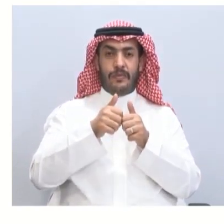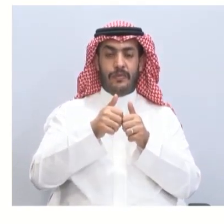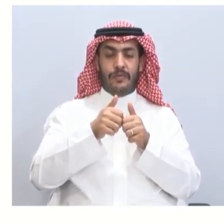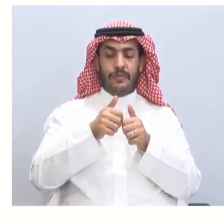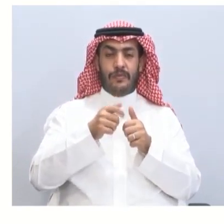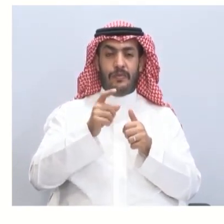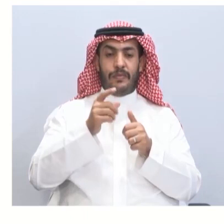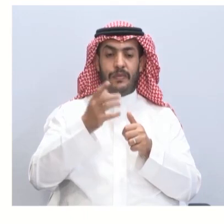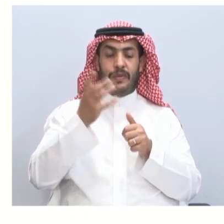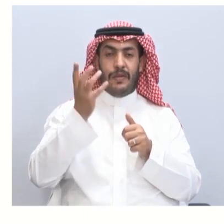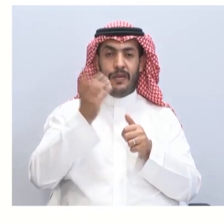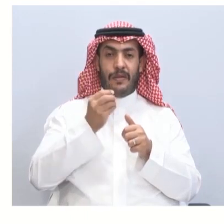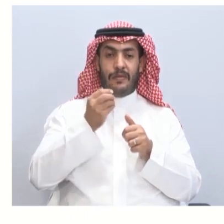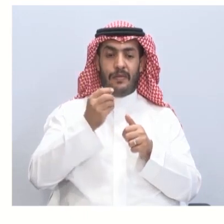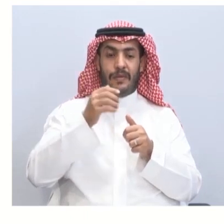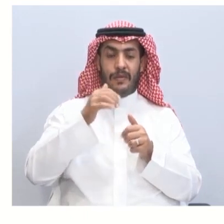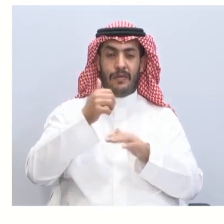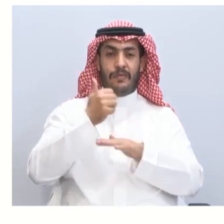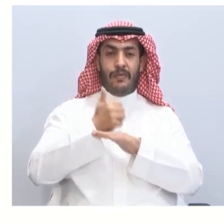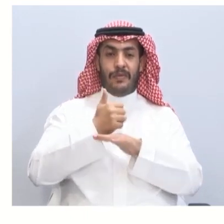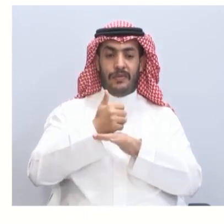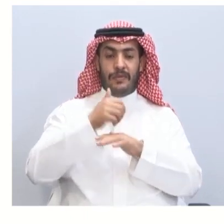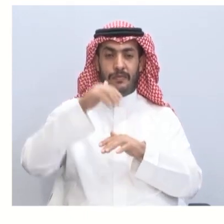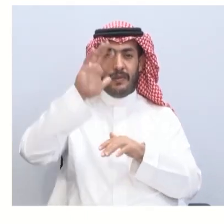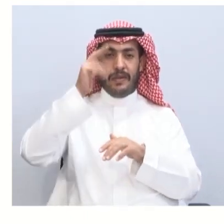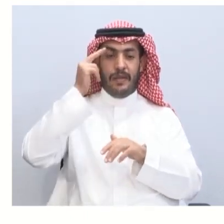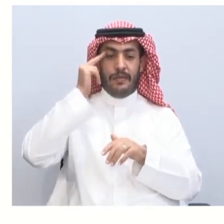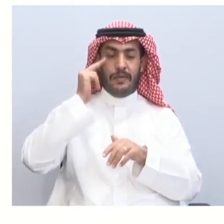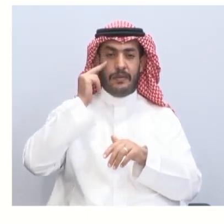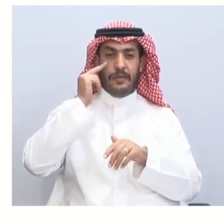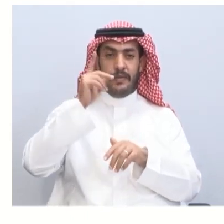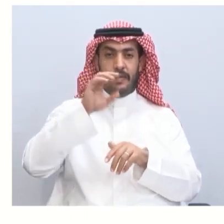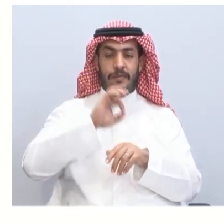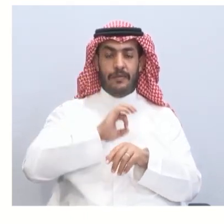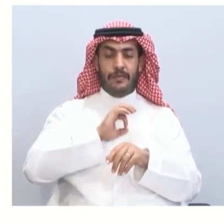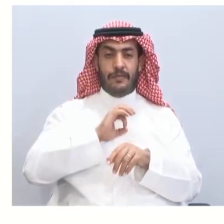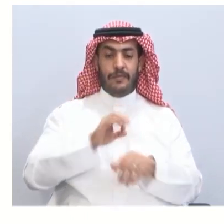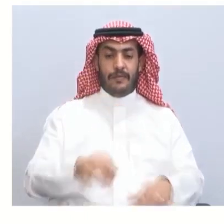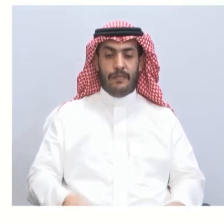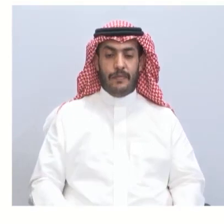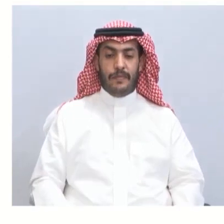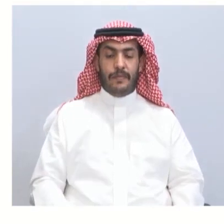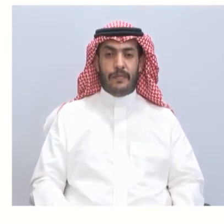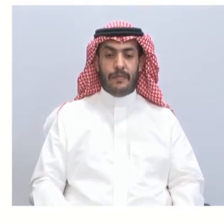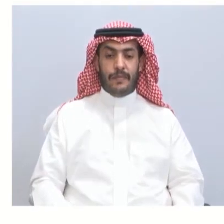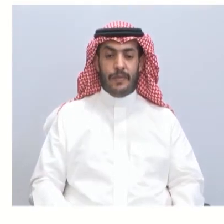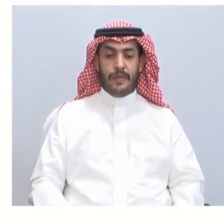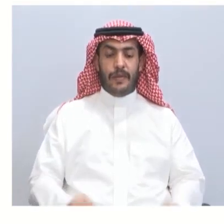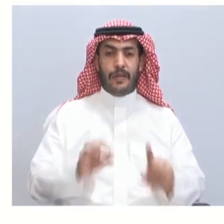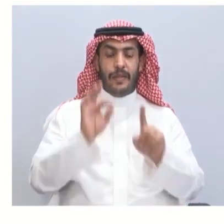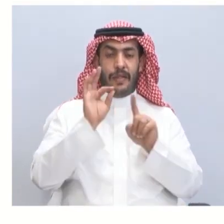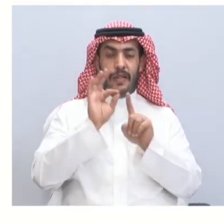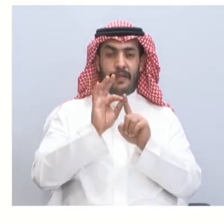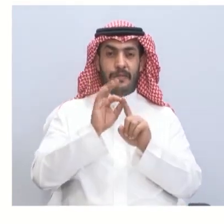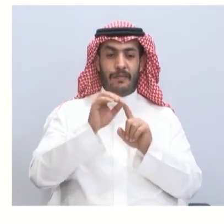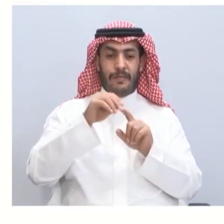لكم هو والد المؤسس الملك عبد العزيز رحمه الله كان هدفه ابناء